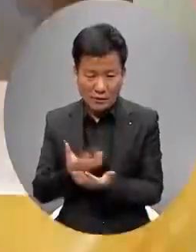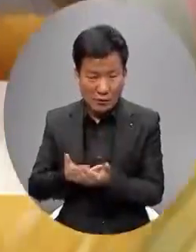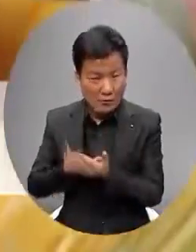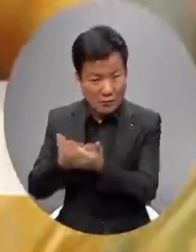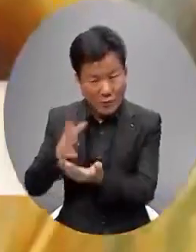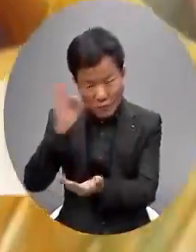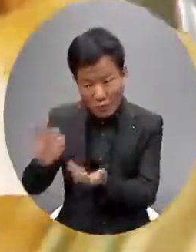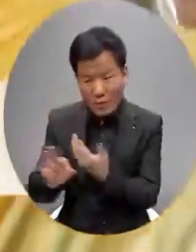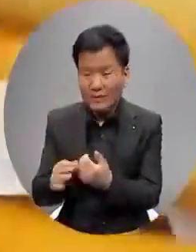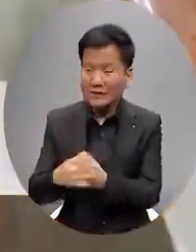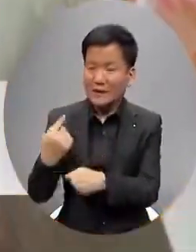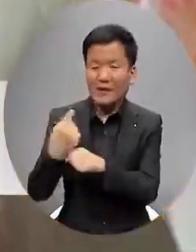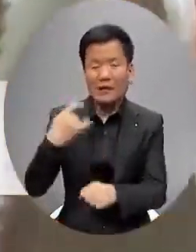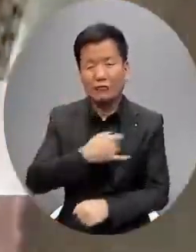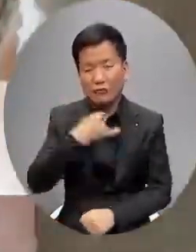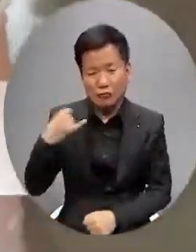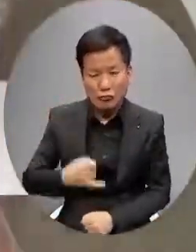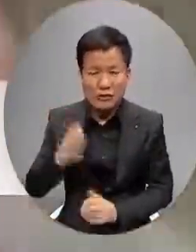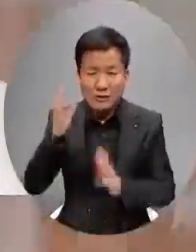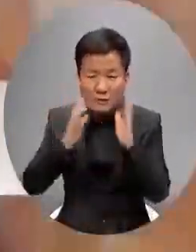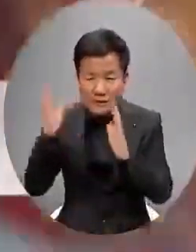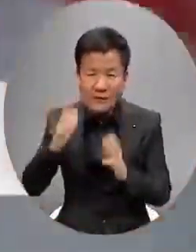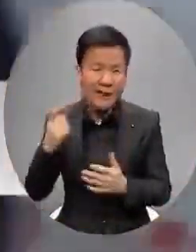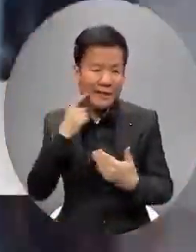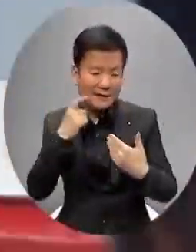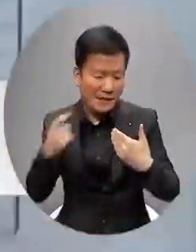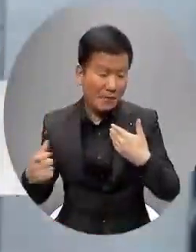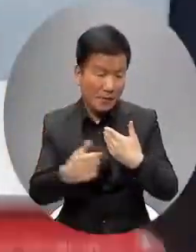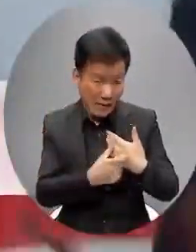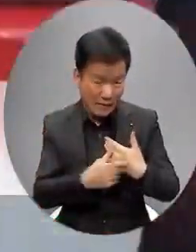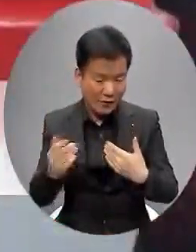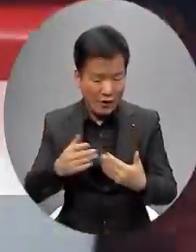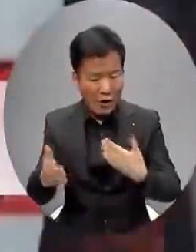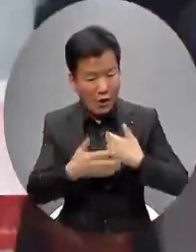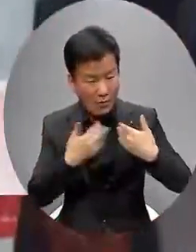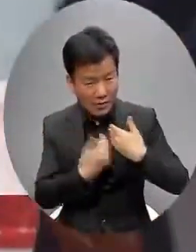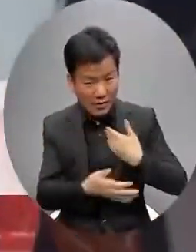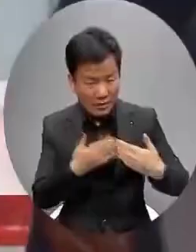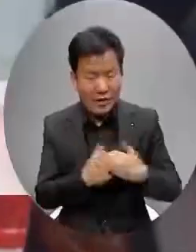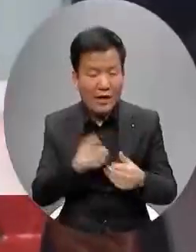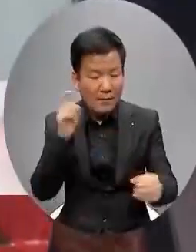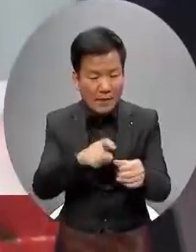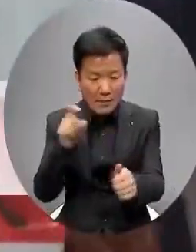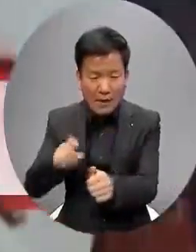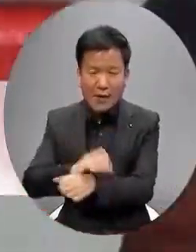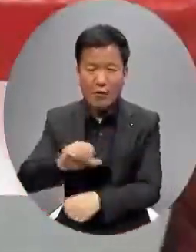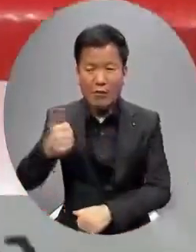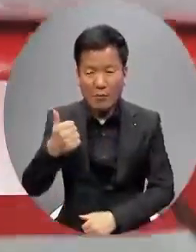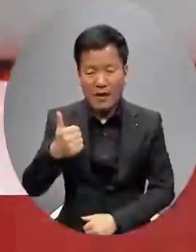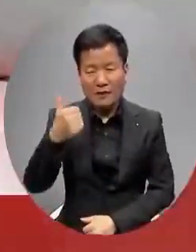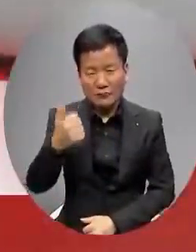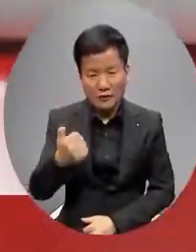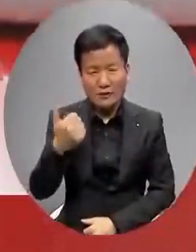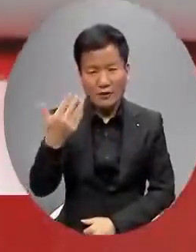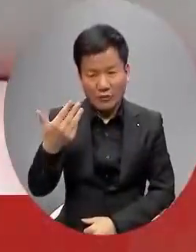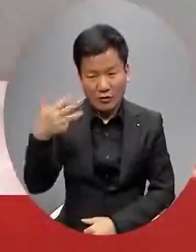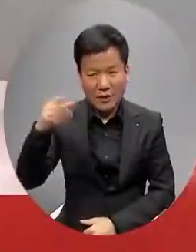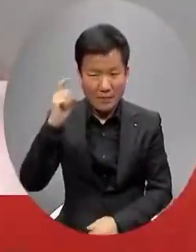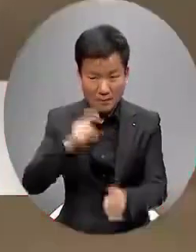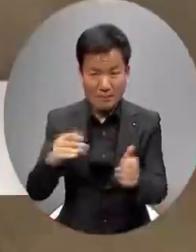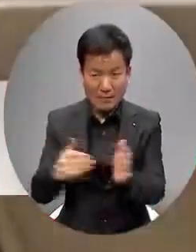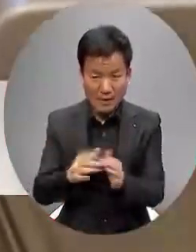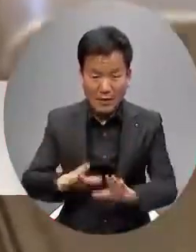따르면 지난해 중국산김치 원산지 거짓 표시와 미표시로 5008 개소가 적발된 가운데